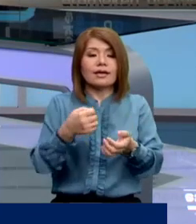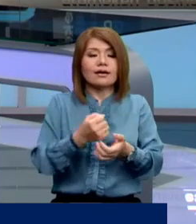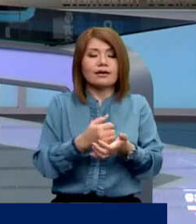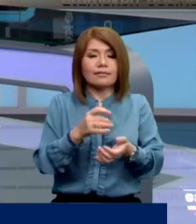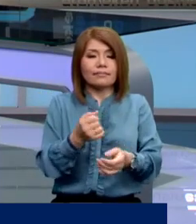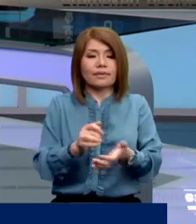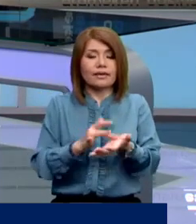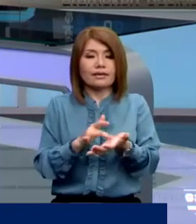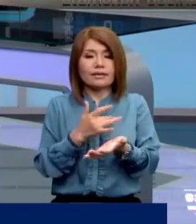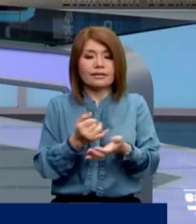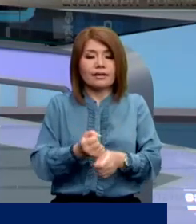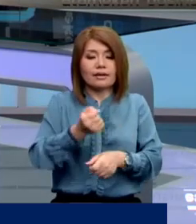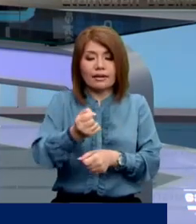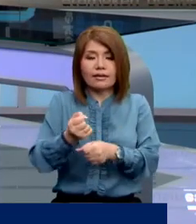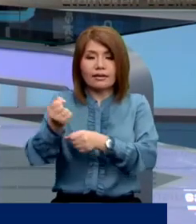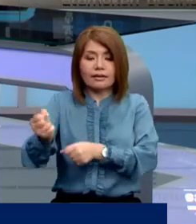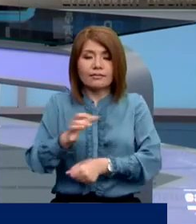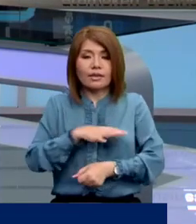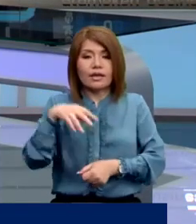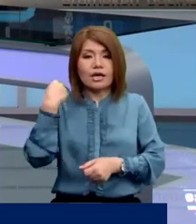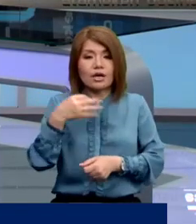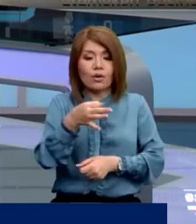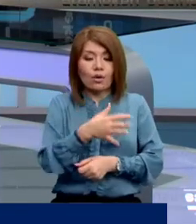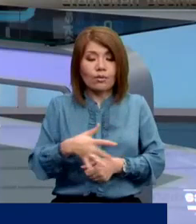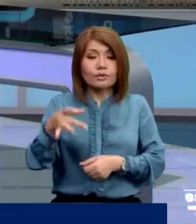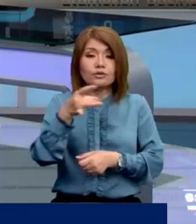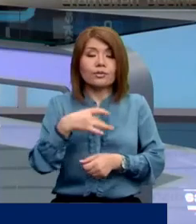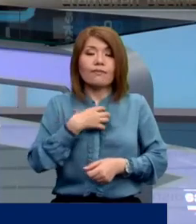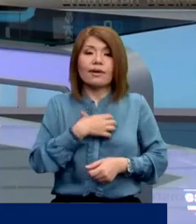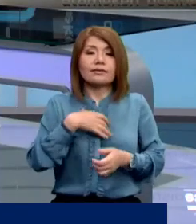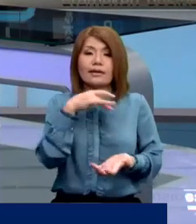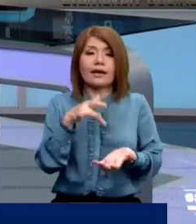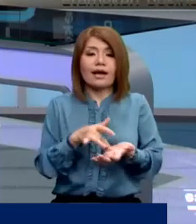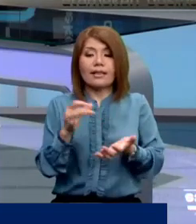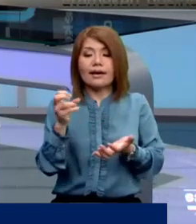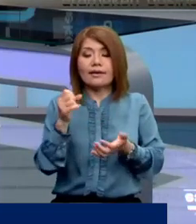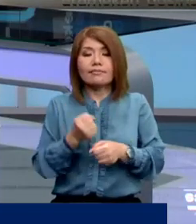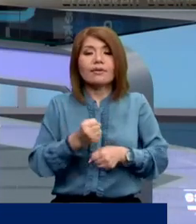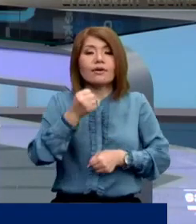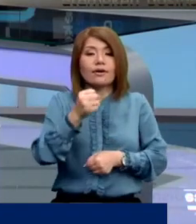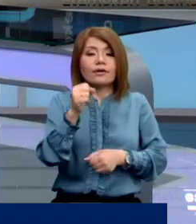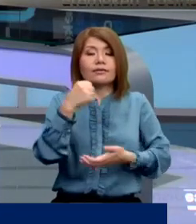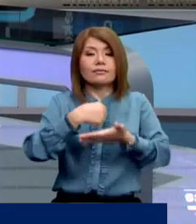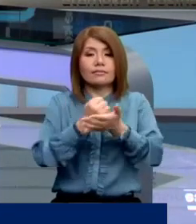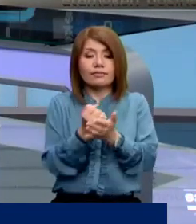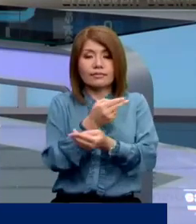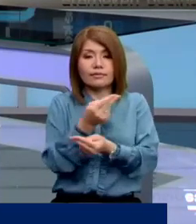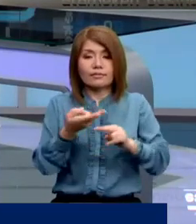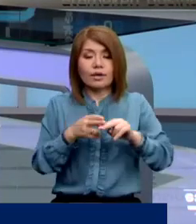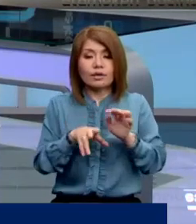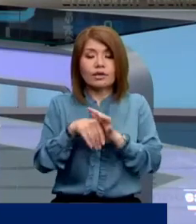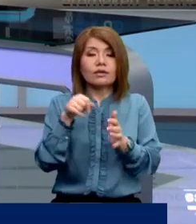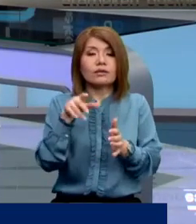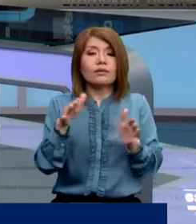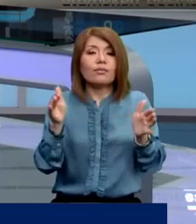тағайындады. Ал президент Қасым-Жомарт Тоқаев облыс және республикалық маңызы бар қала әкімдерін тағайындау тәртібін бекітті. Онда ең